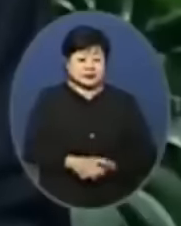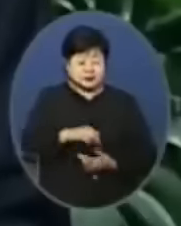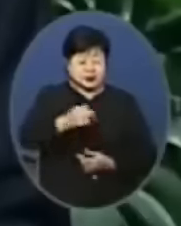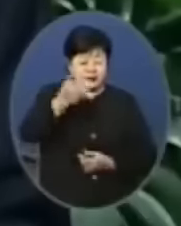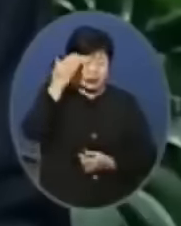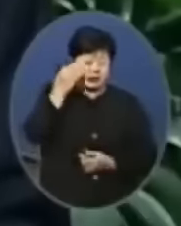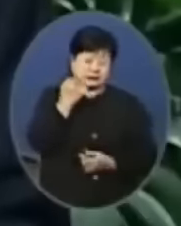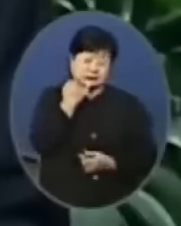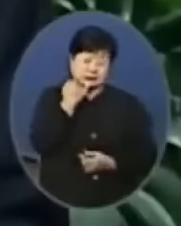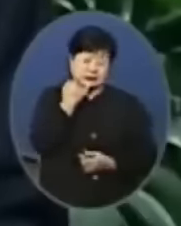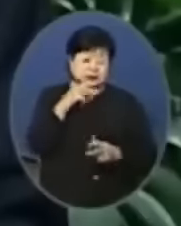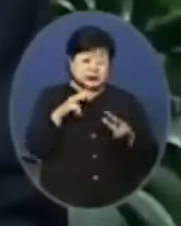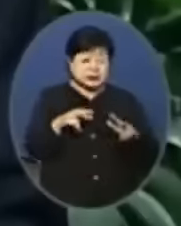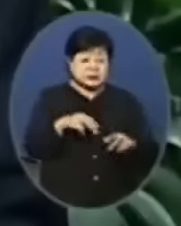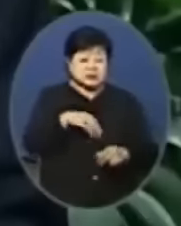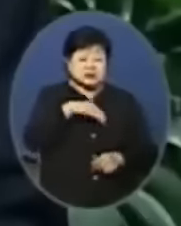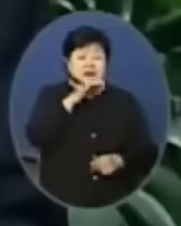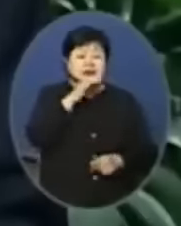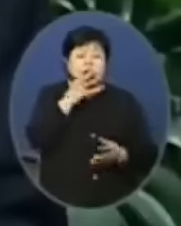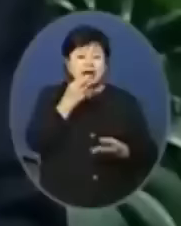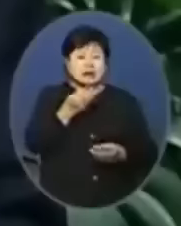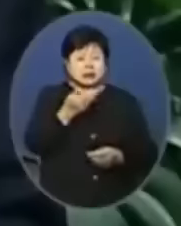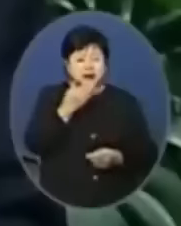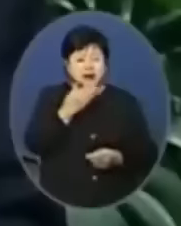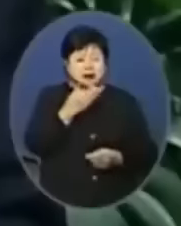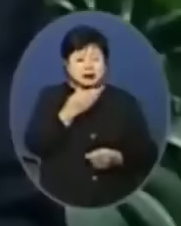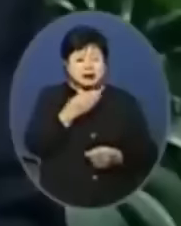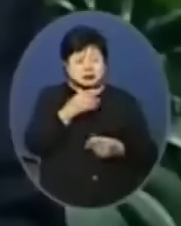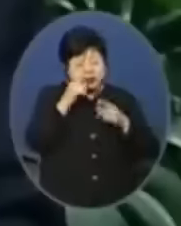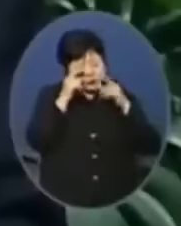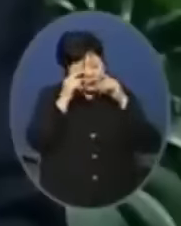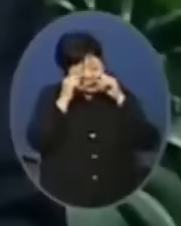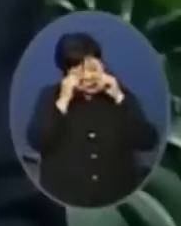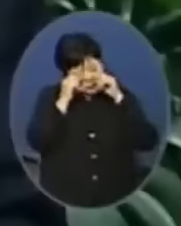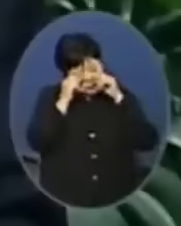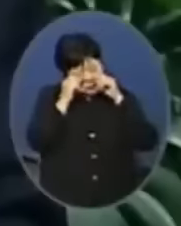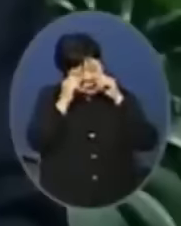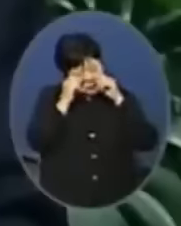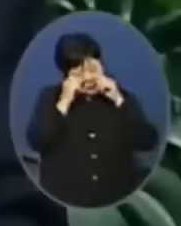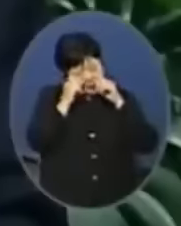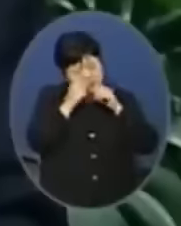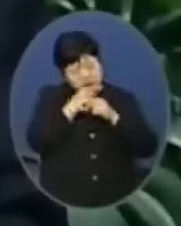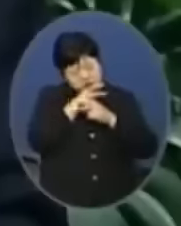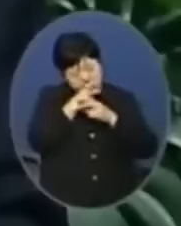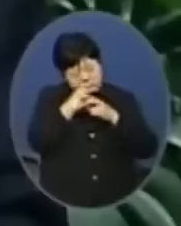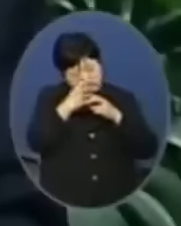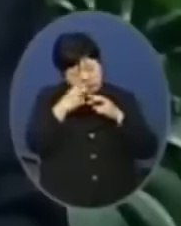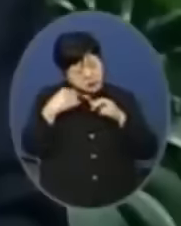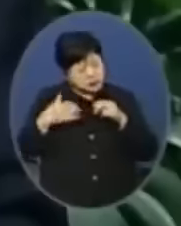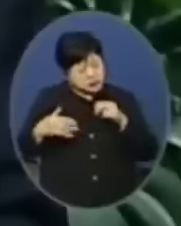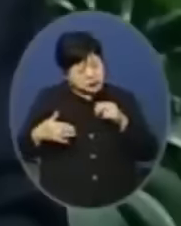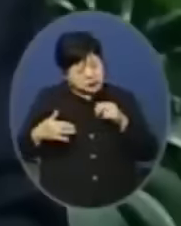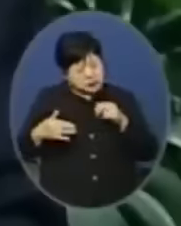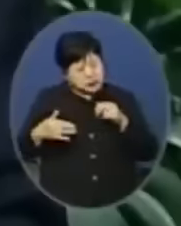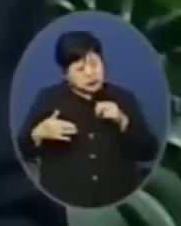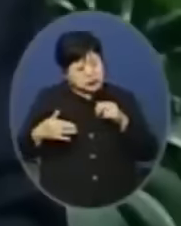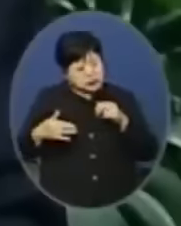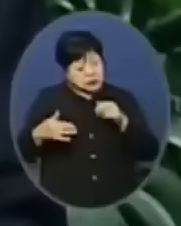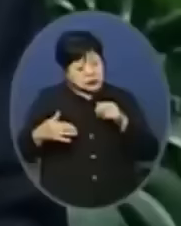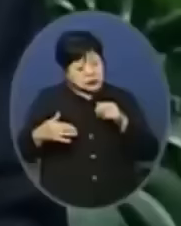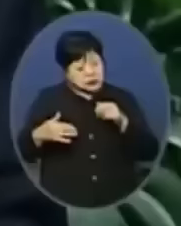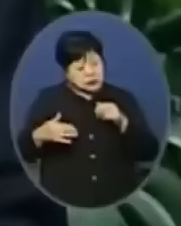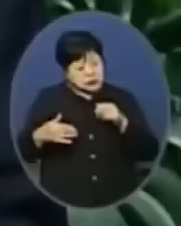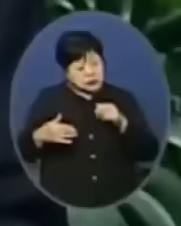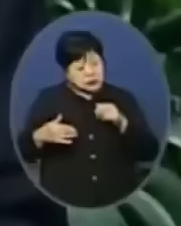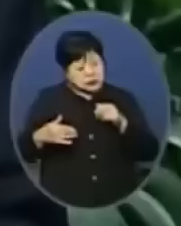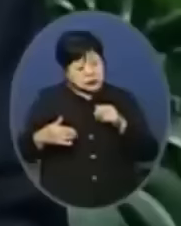옛날은 그렇지 않았는데 나이를 먹으니까 눈을 감자 말자 잘 졸음이 안 오면 난 틀림없이 죽을